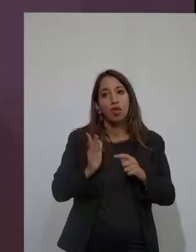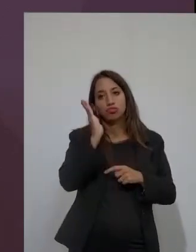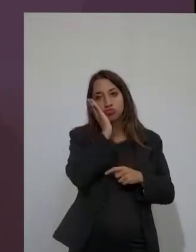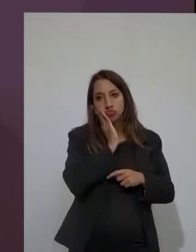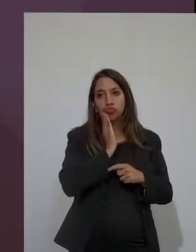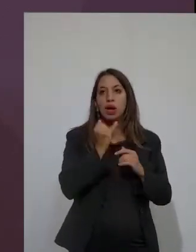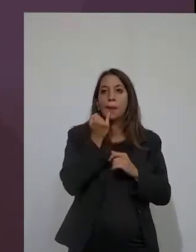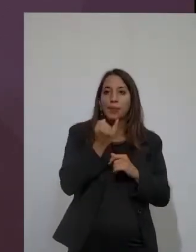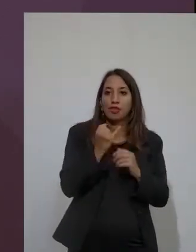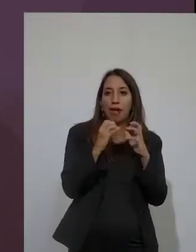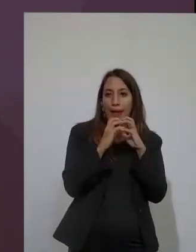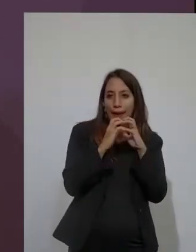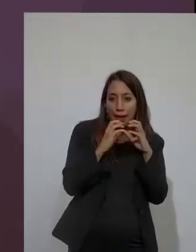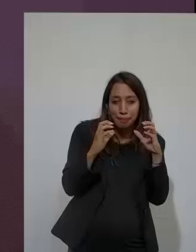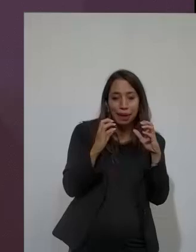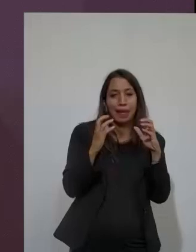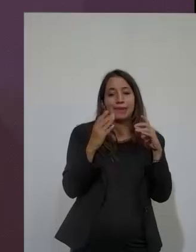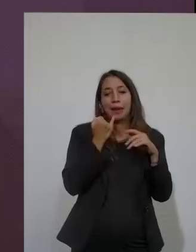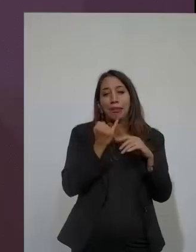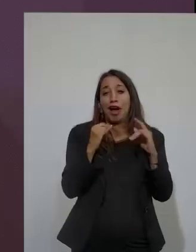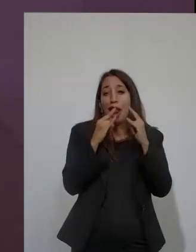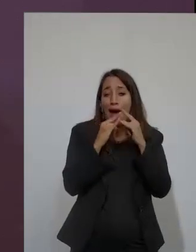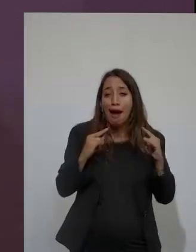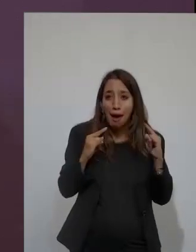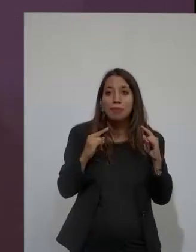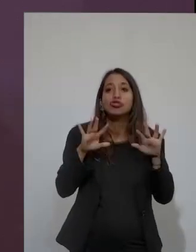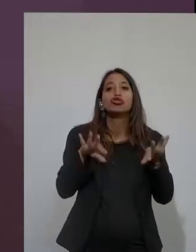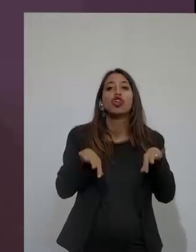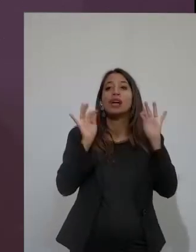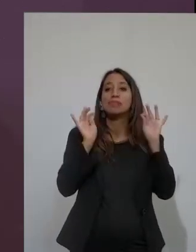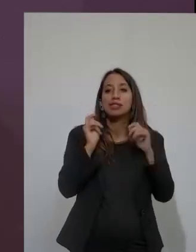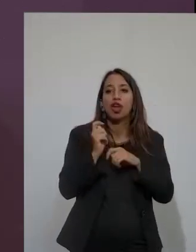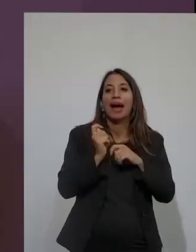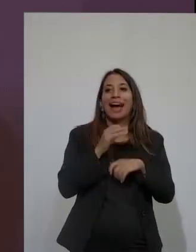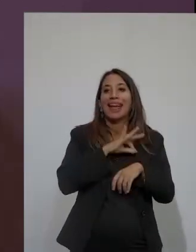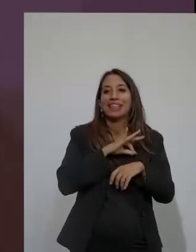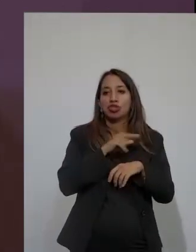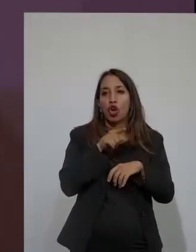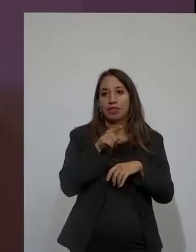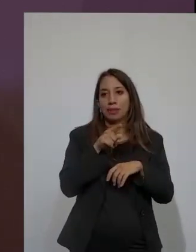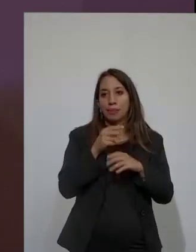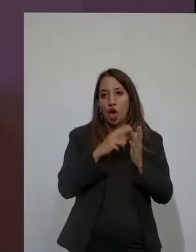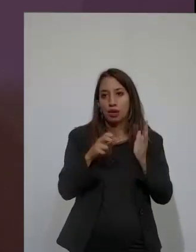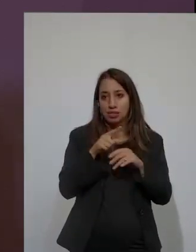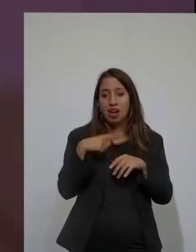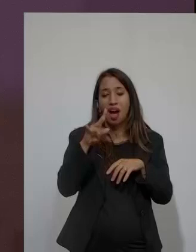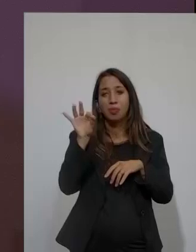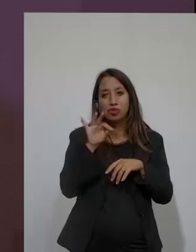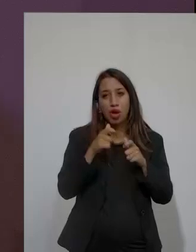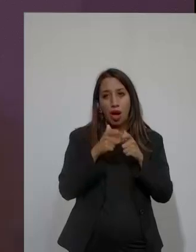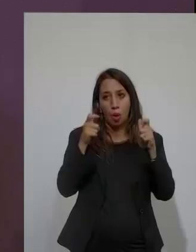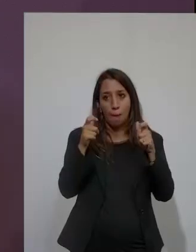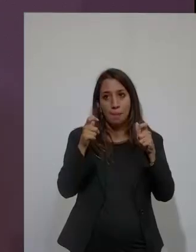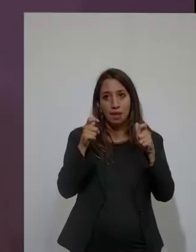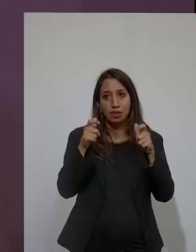piccole imprese, i piccoli campeggi, i crediti d'imposta, prevedendone un raddoppiamento delle percentuali e un'estensione fino